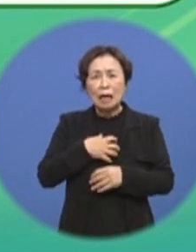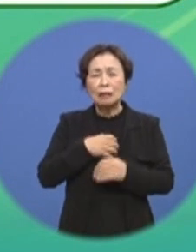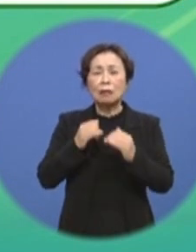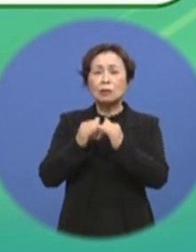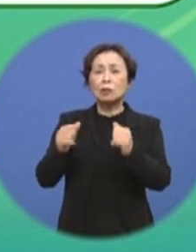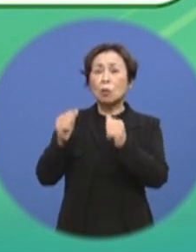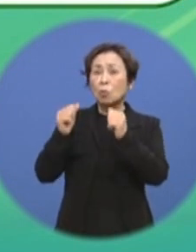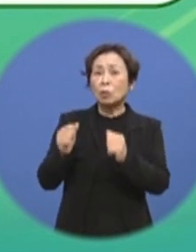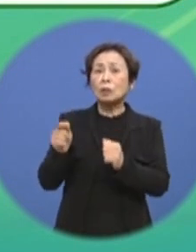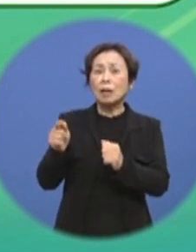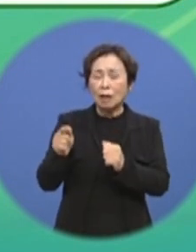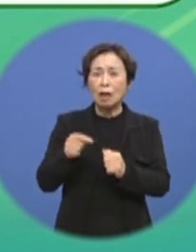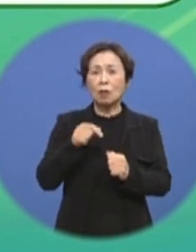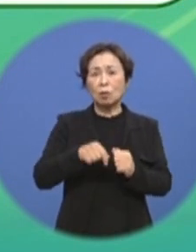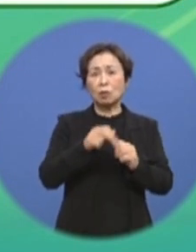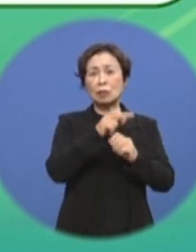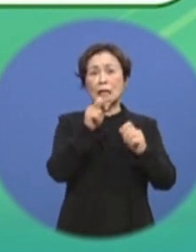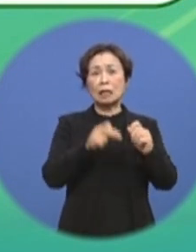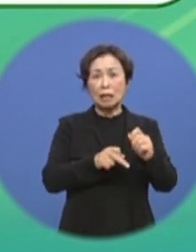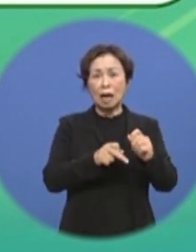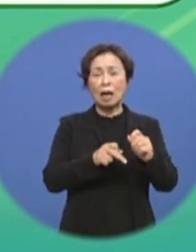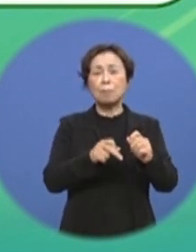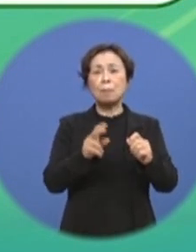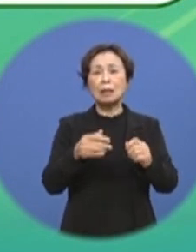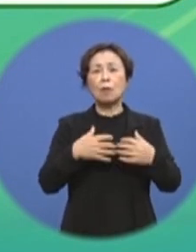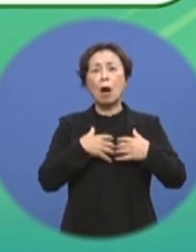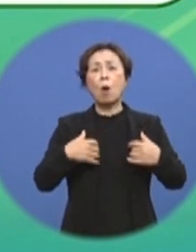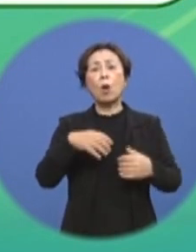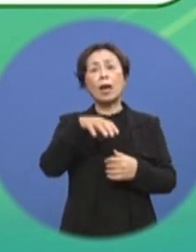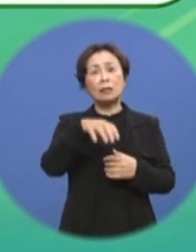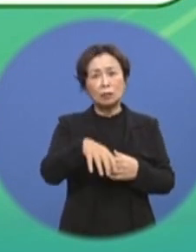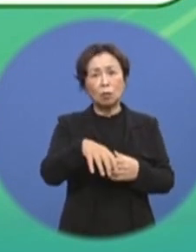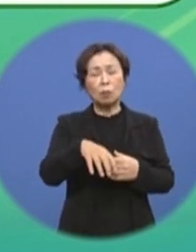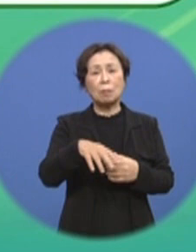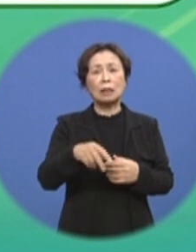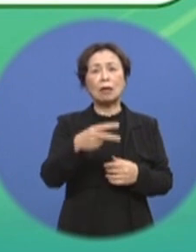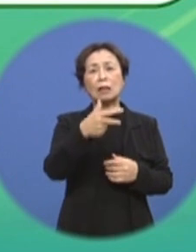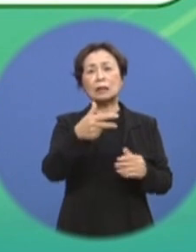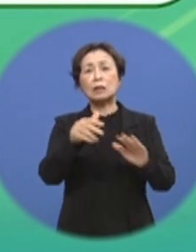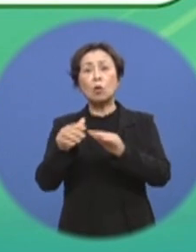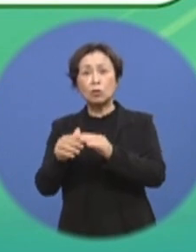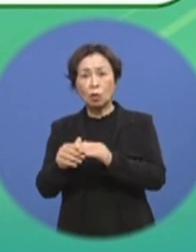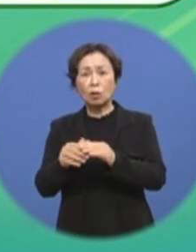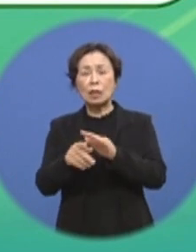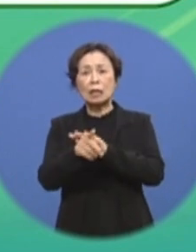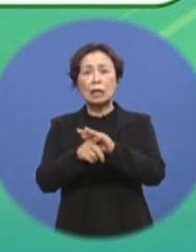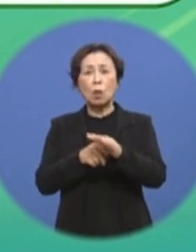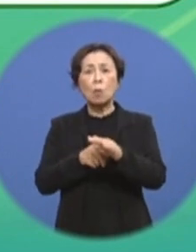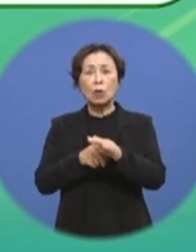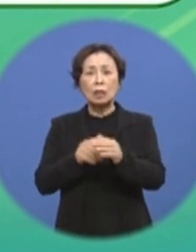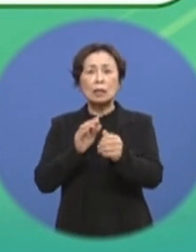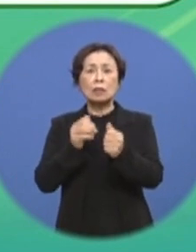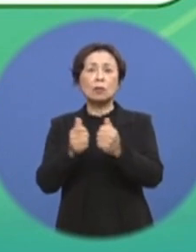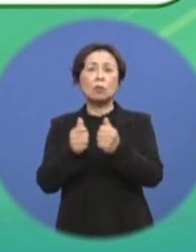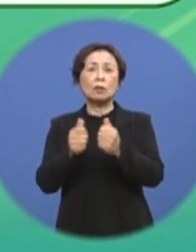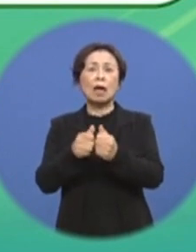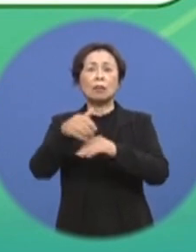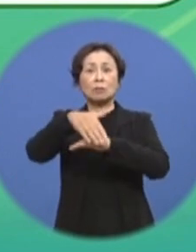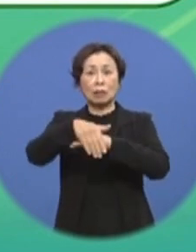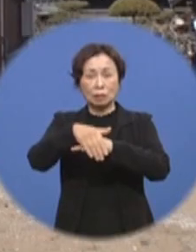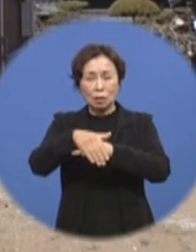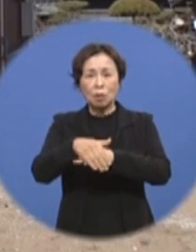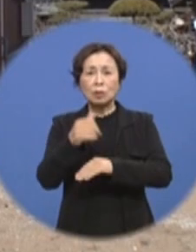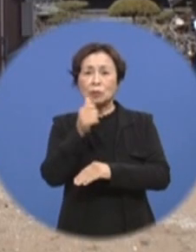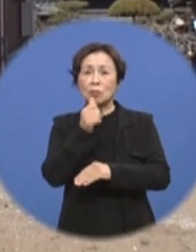センターをはじめ管轄の保険所お住まいの市町村のひきこもり相談窓口をご案内いただきたいと思い